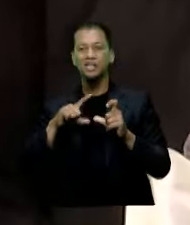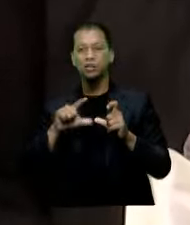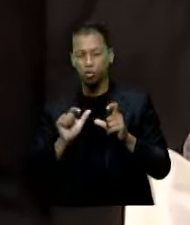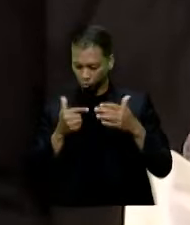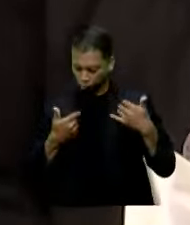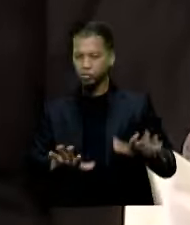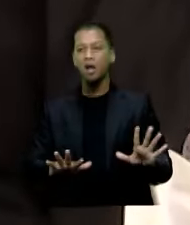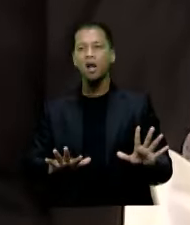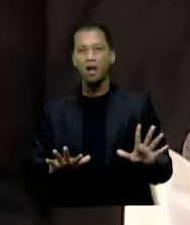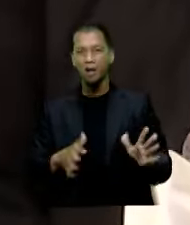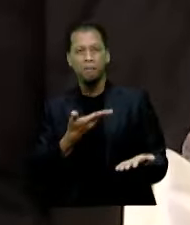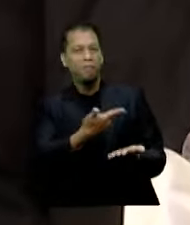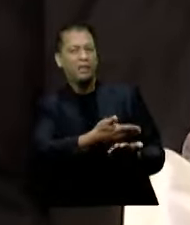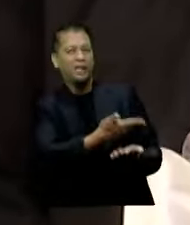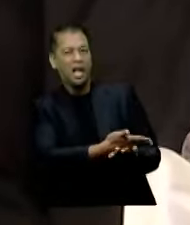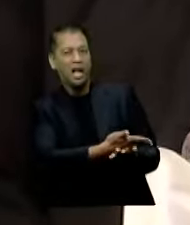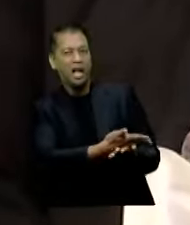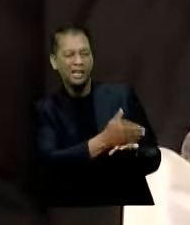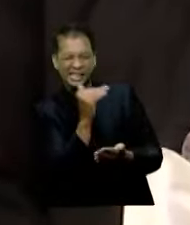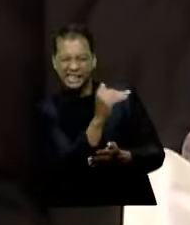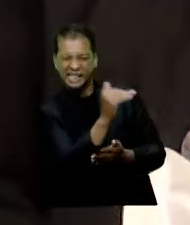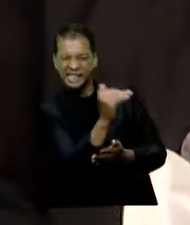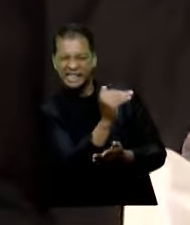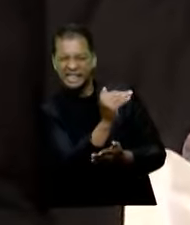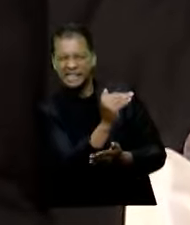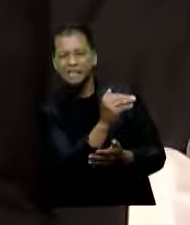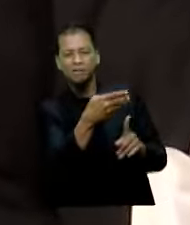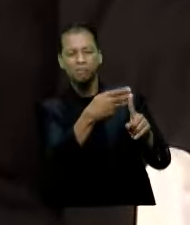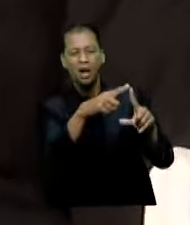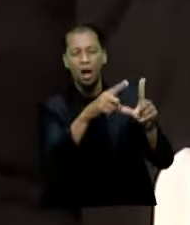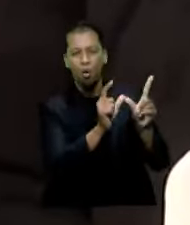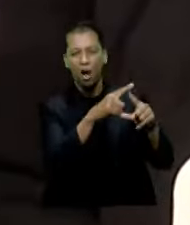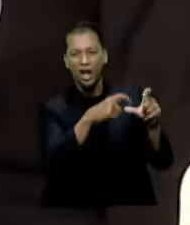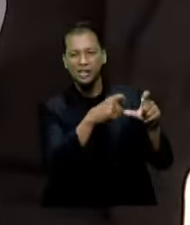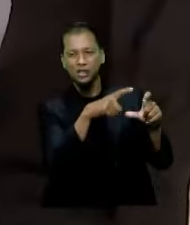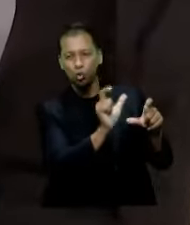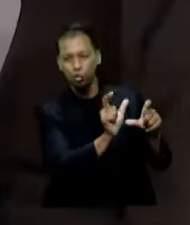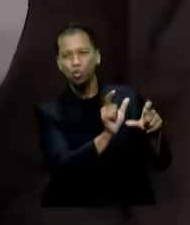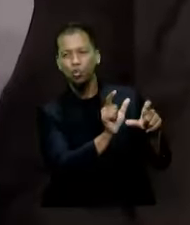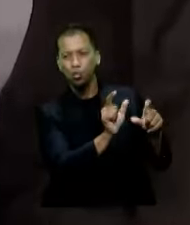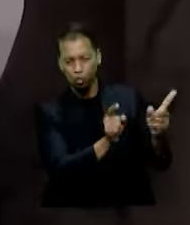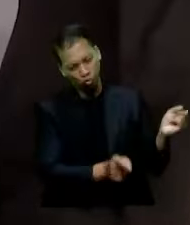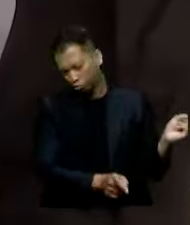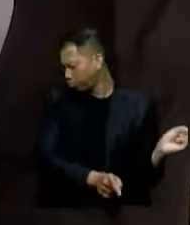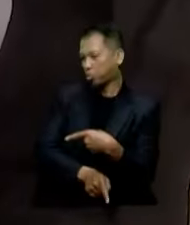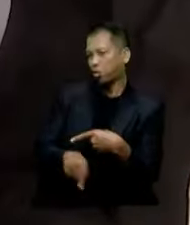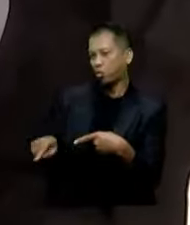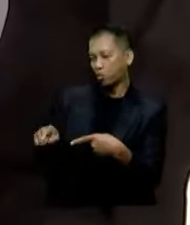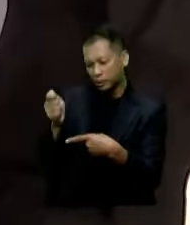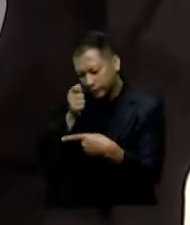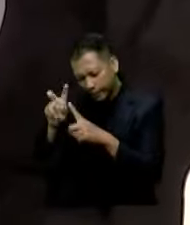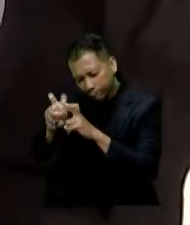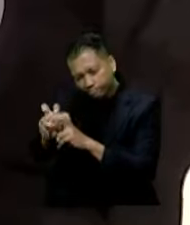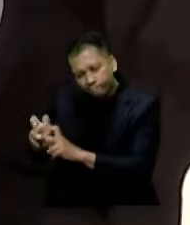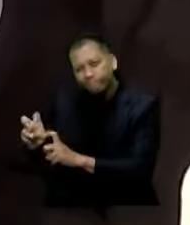Kami minta kepada Bawaslu untuk melakukan investigasi terhadap hal